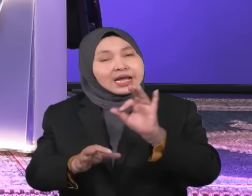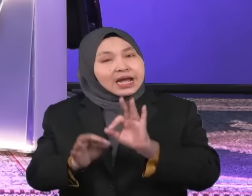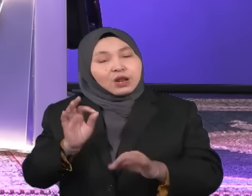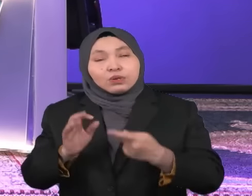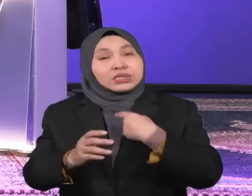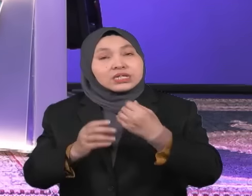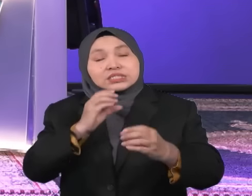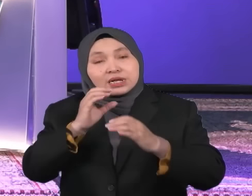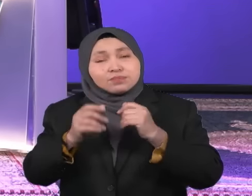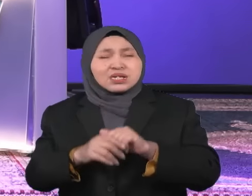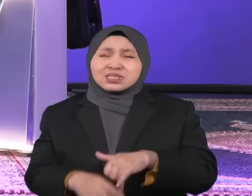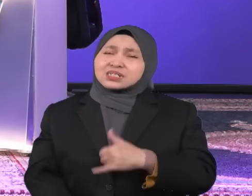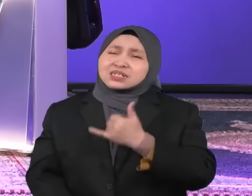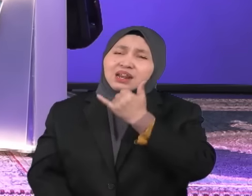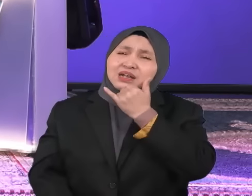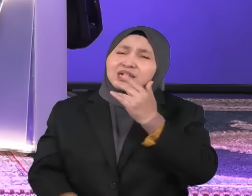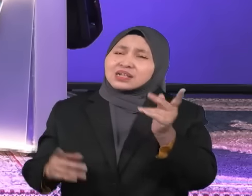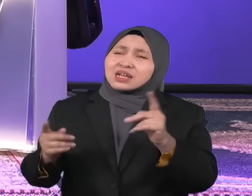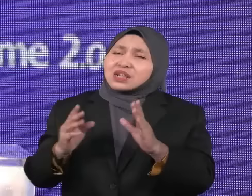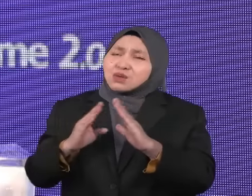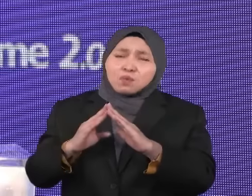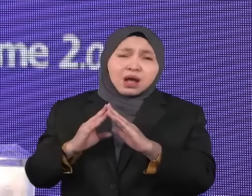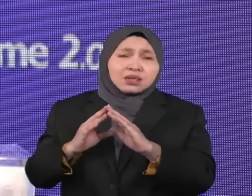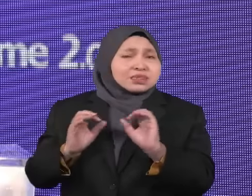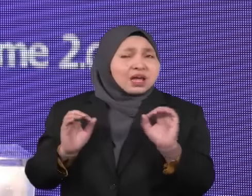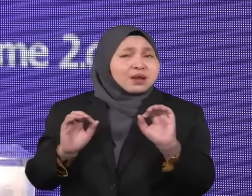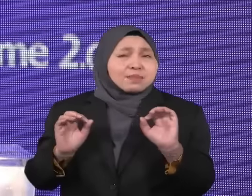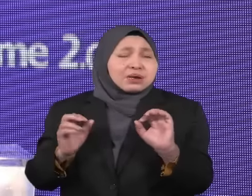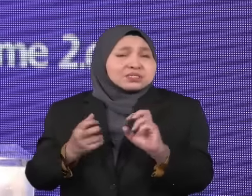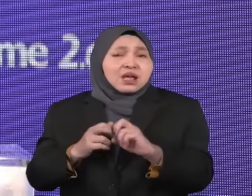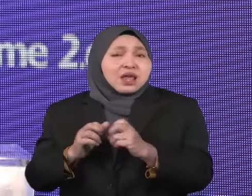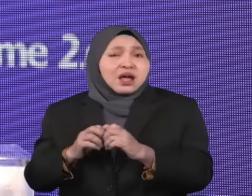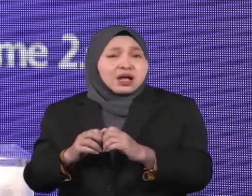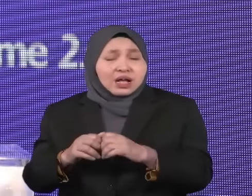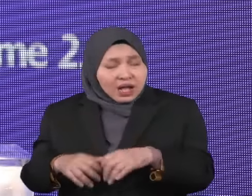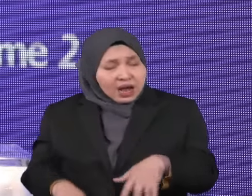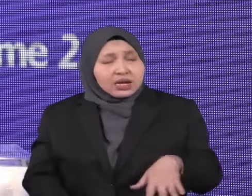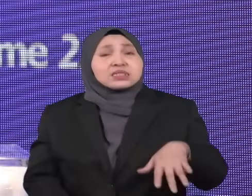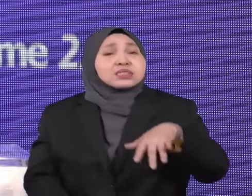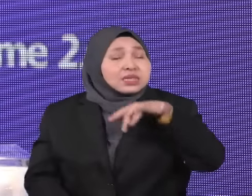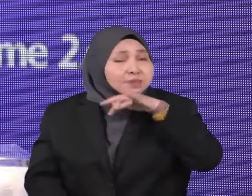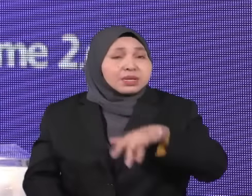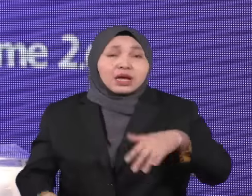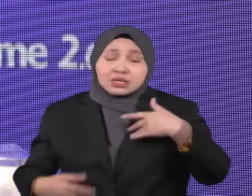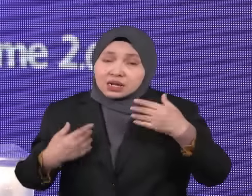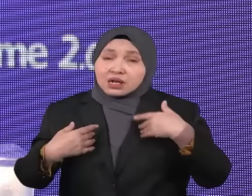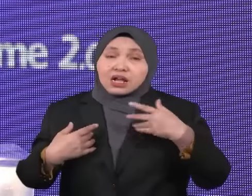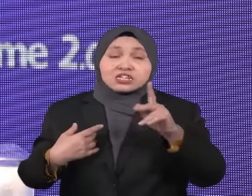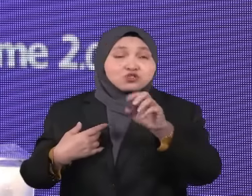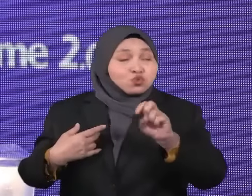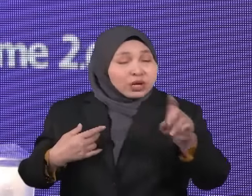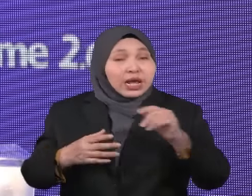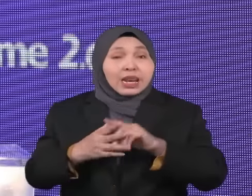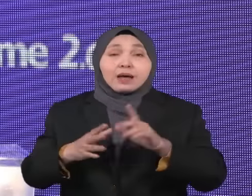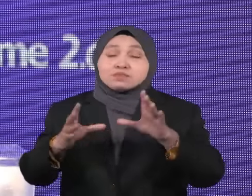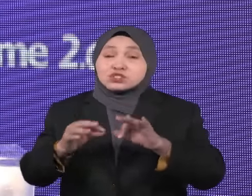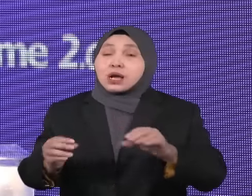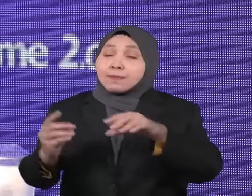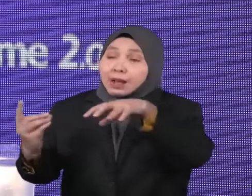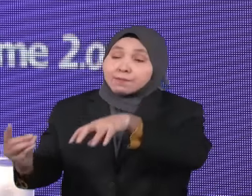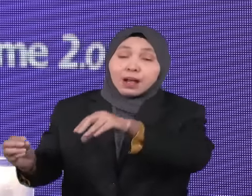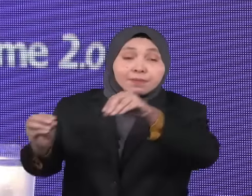tentang salah ke kereta ke rumah, tak ada masalah, ya. Nabi ada al-qaswa contohnya yang dihadiahkan oleh Abu Bakar dalam peristiwa hijrah.